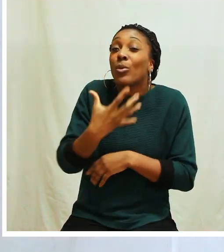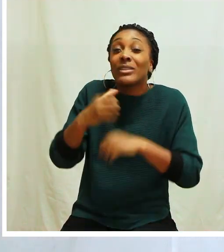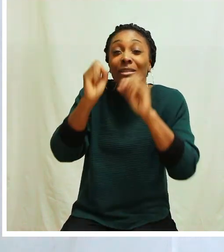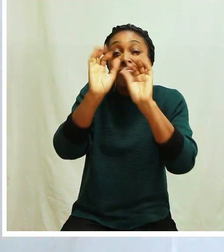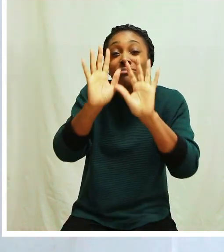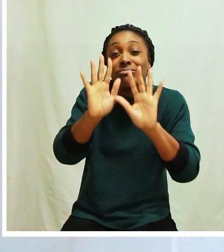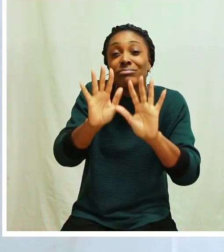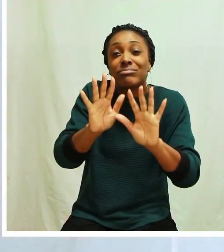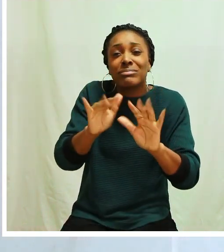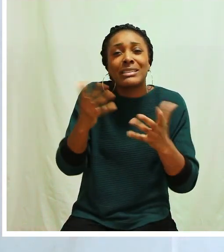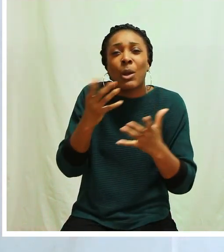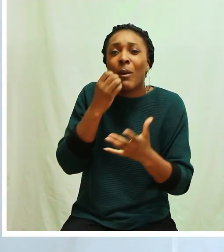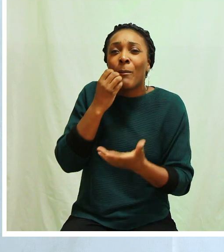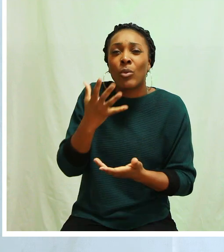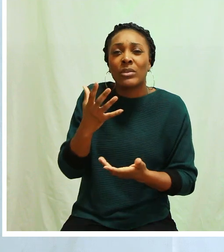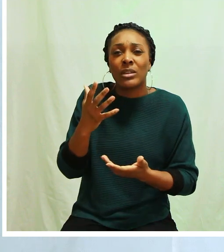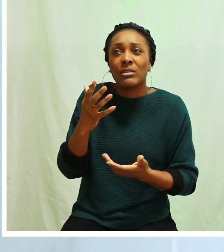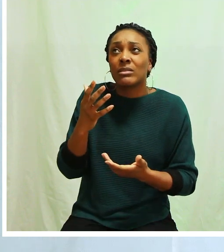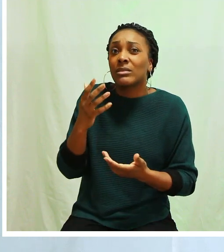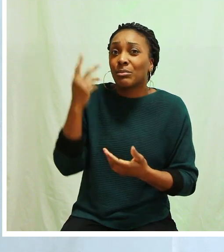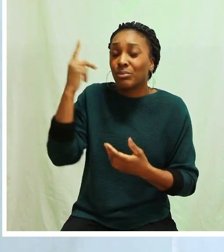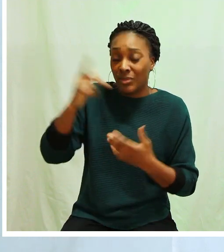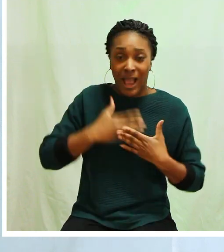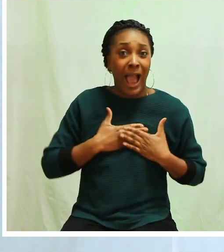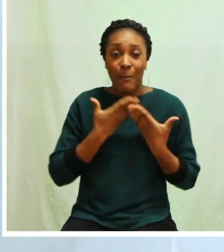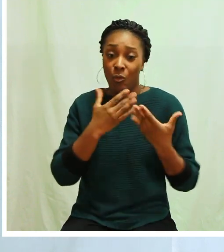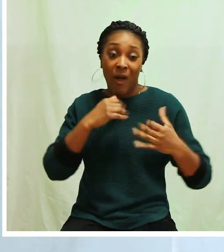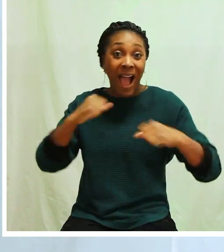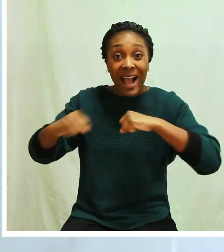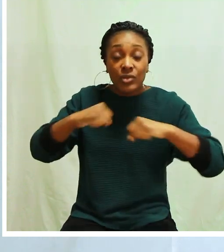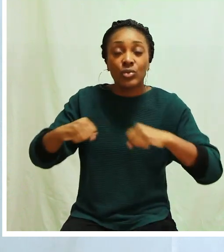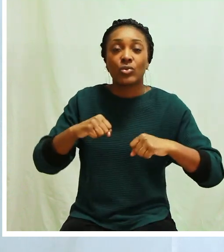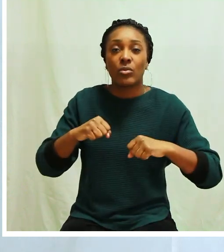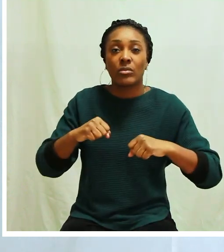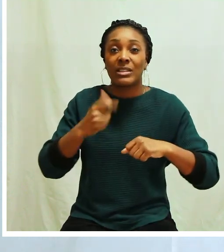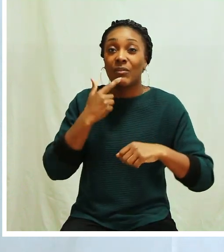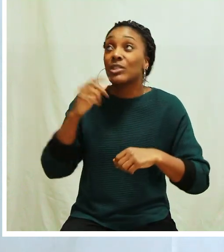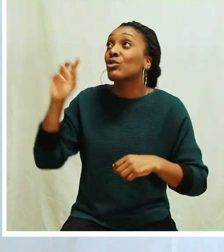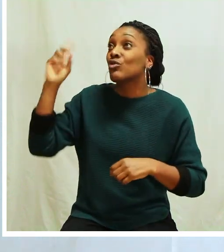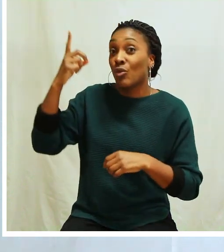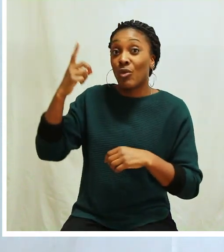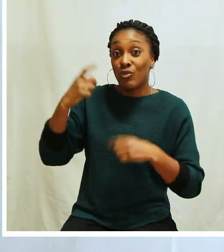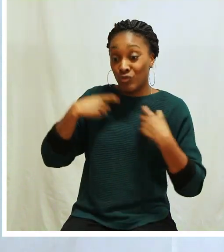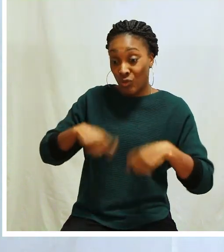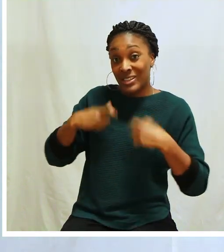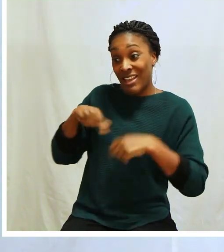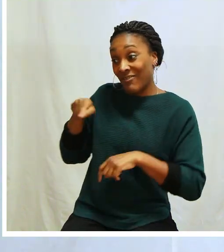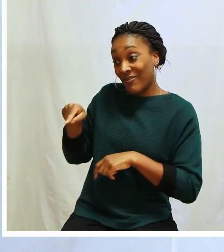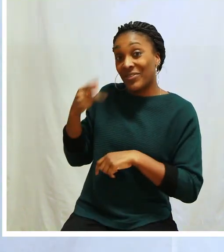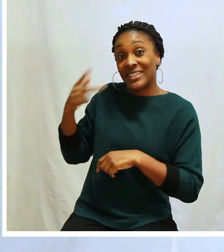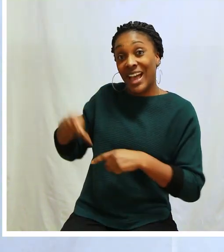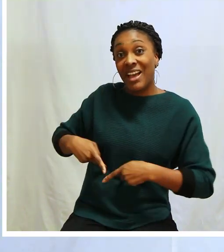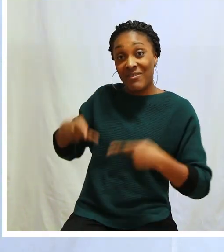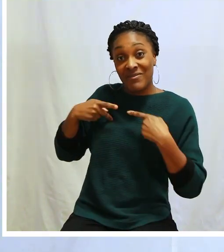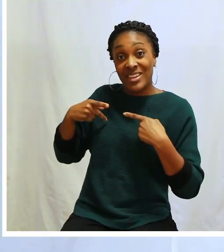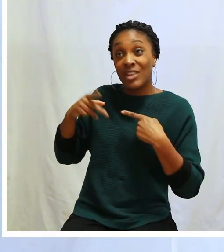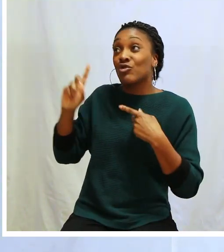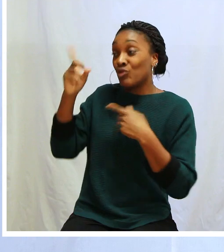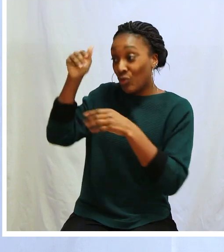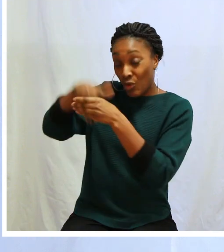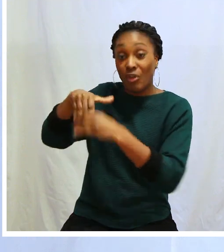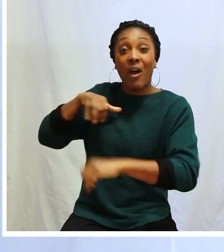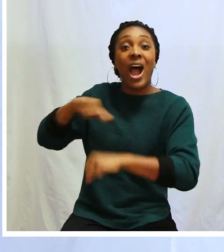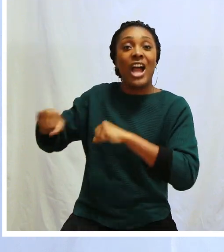bonté? C'est l'amour de Dieu en action. Donc Dieu est en train d'agir dans la vie de Joseph. Pourtant, sa situation n'a pas encore bougé,